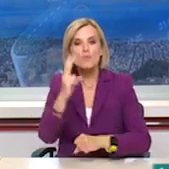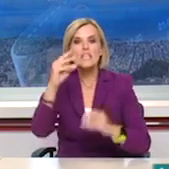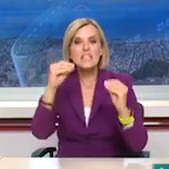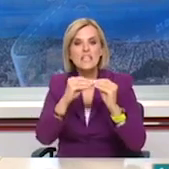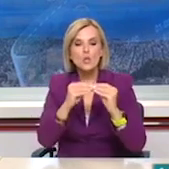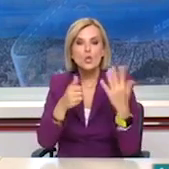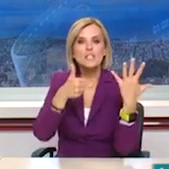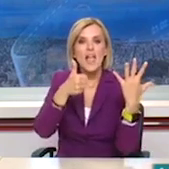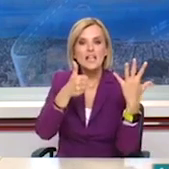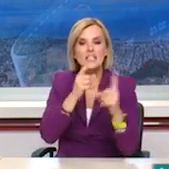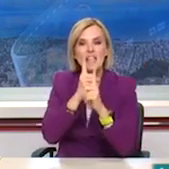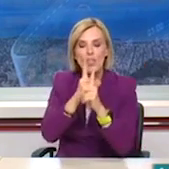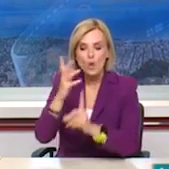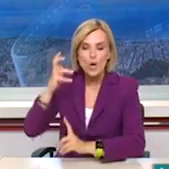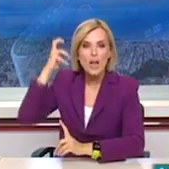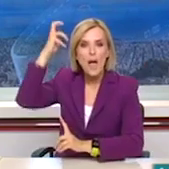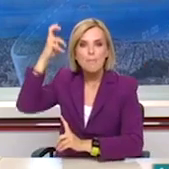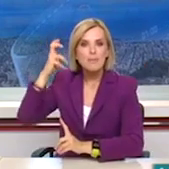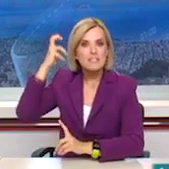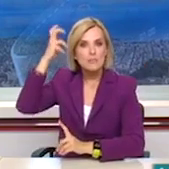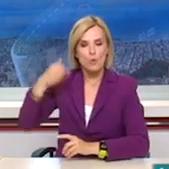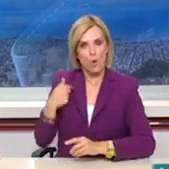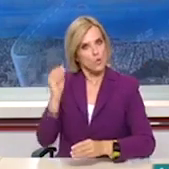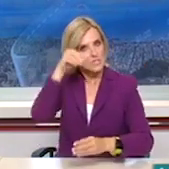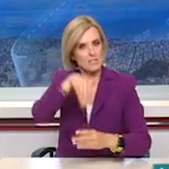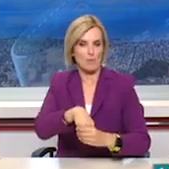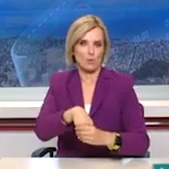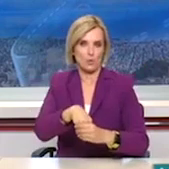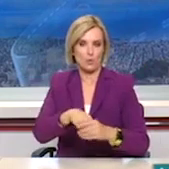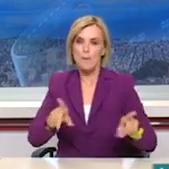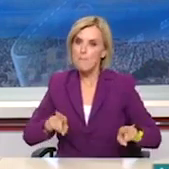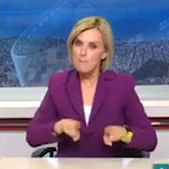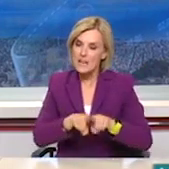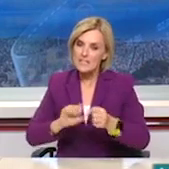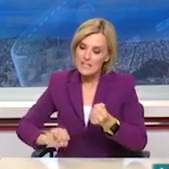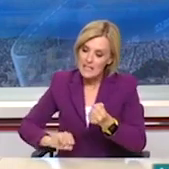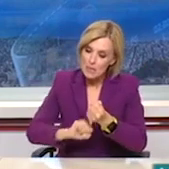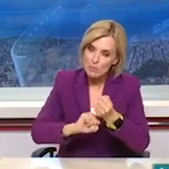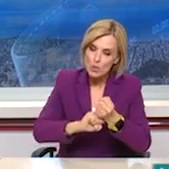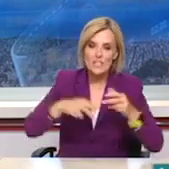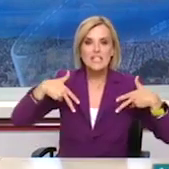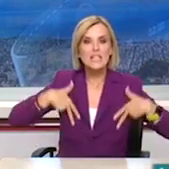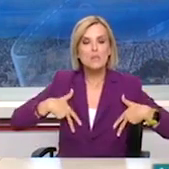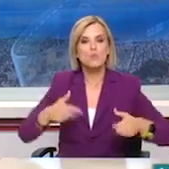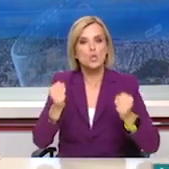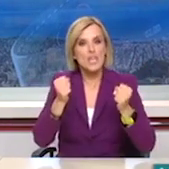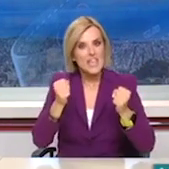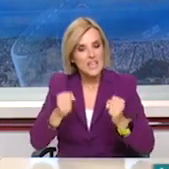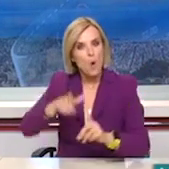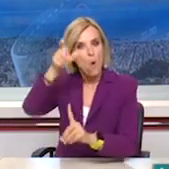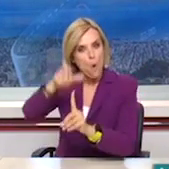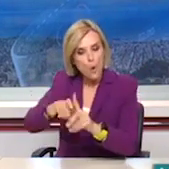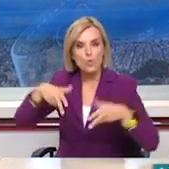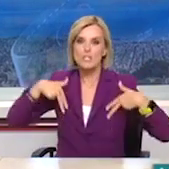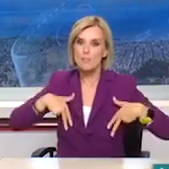Γενικό Γραμματέα Δημόσιας Υγείας, τον κύριο Πρεζεράκο, καθώς και τη στήριξη και τη συμβολή της ηγεσίας του Υπουργείου Υγείας, τους υπουργούς κύριο Κικίλια και